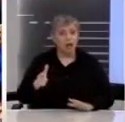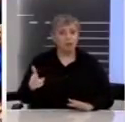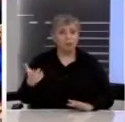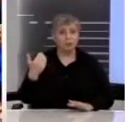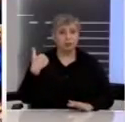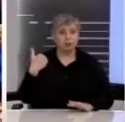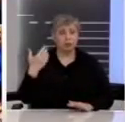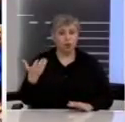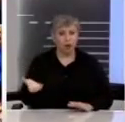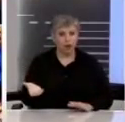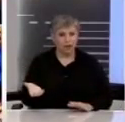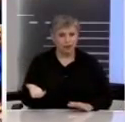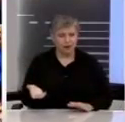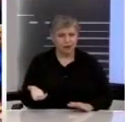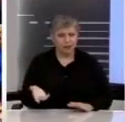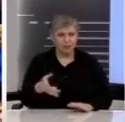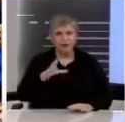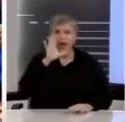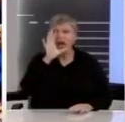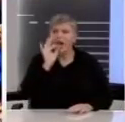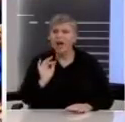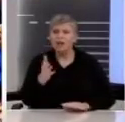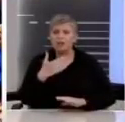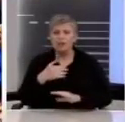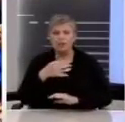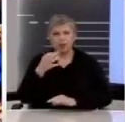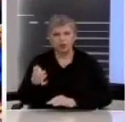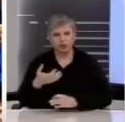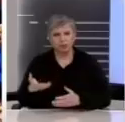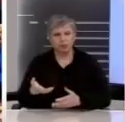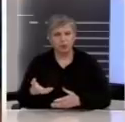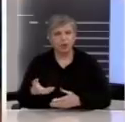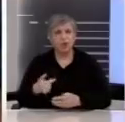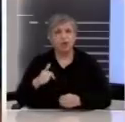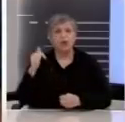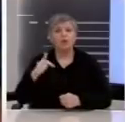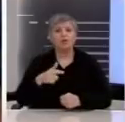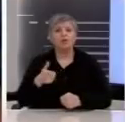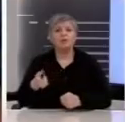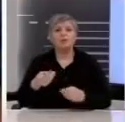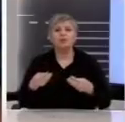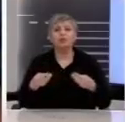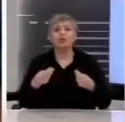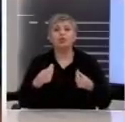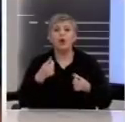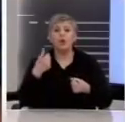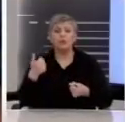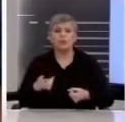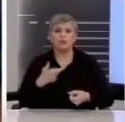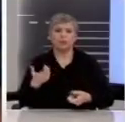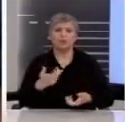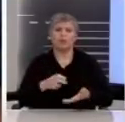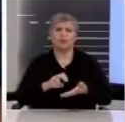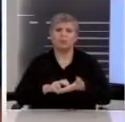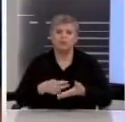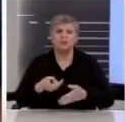Ρωτάτε. Κύριε Μητσοτάκη, αλήθεια, πιστεύετε ότι αξιοποιώντας στελέχη του διπλωματικού σώματος ή των